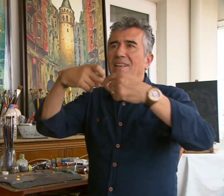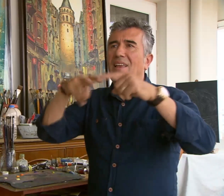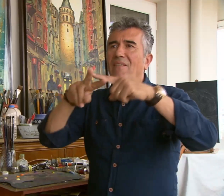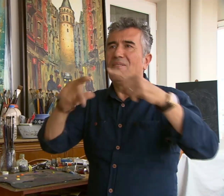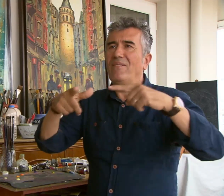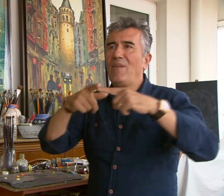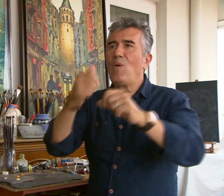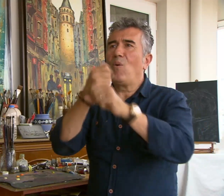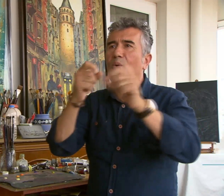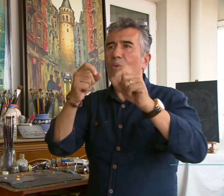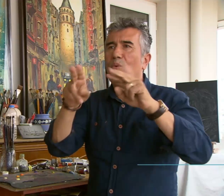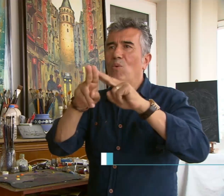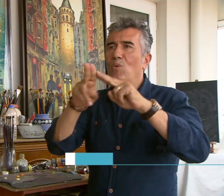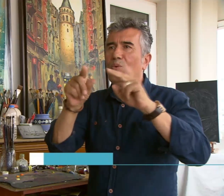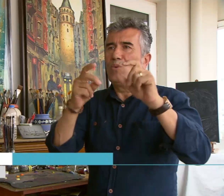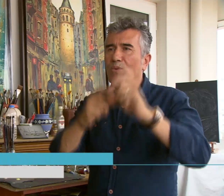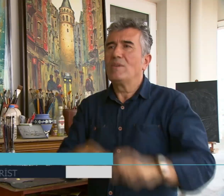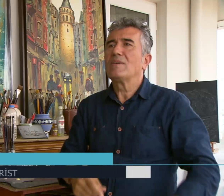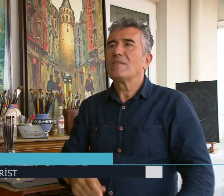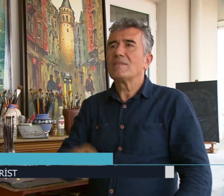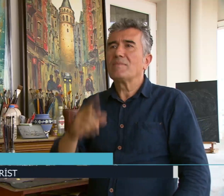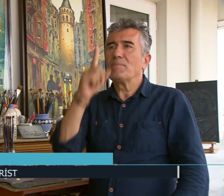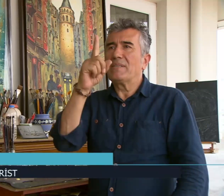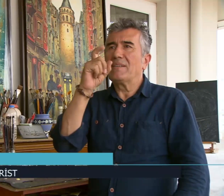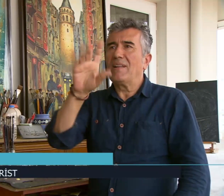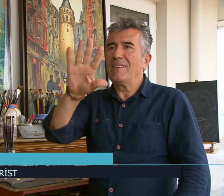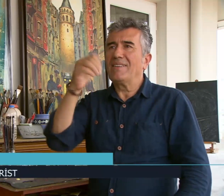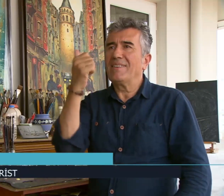Merhaba, ben Raif Gökkuş.